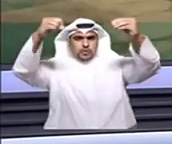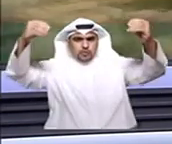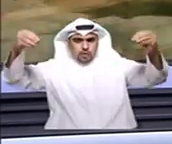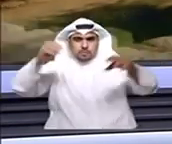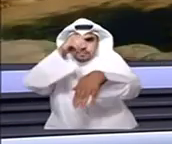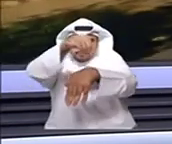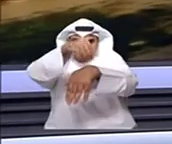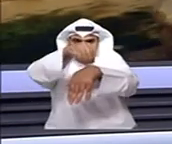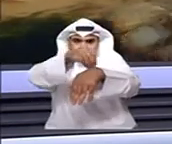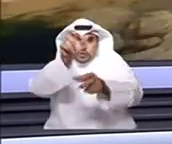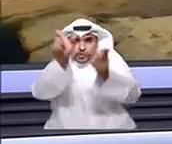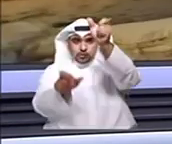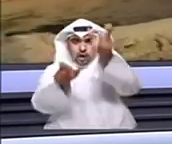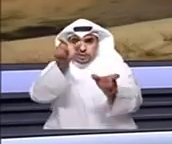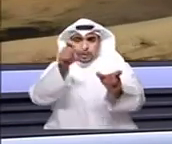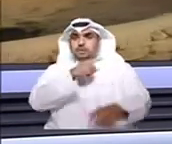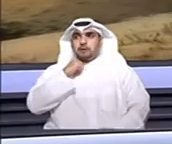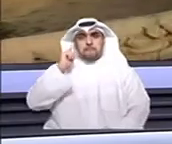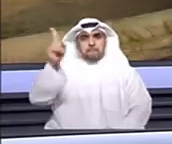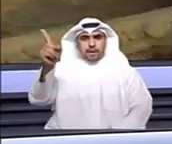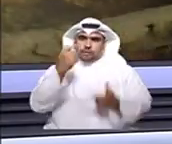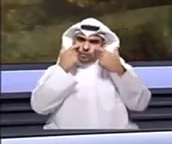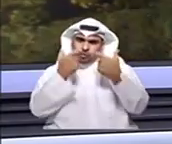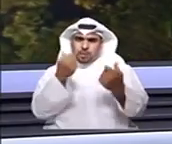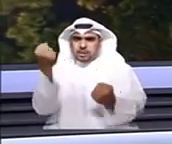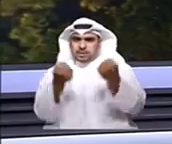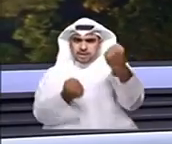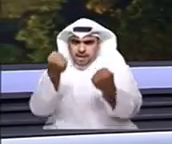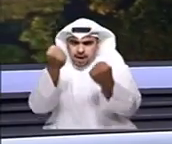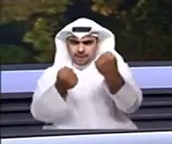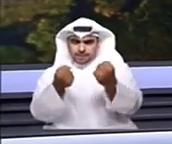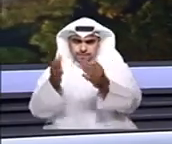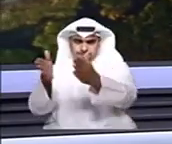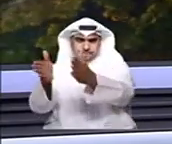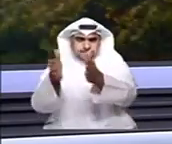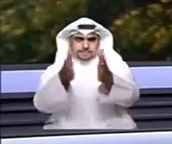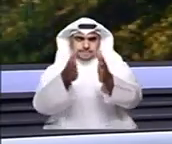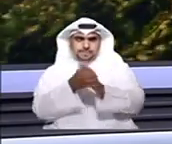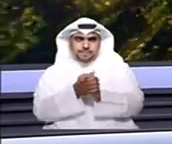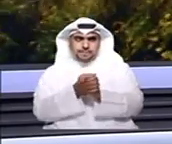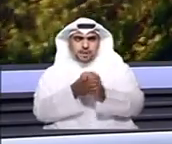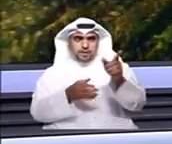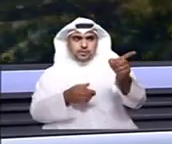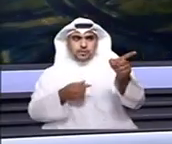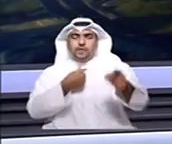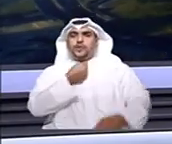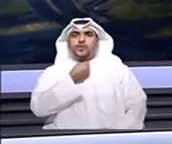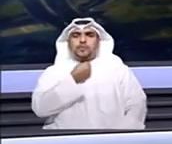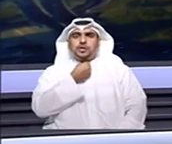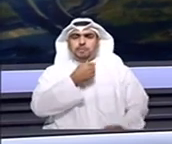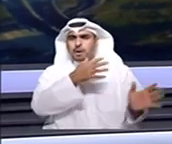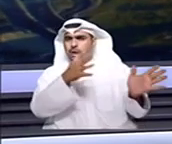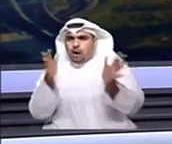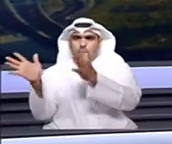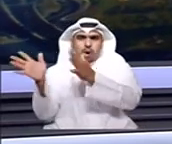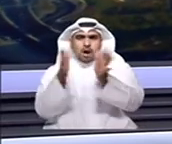القيادة. درجات الحرارة أعزائي المشاهدين في ارتفاع نسبي للعظمى متوقع متفاوتة ما بين 49 إلى 50 درجة مئوية، لذا